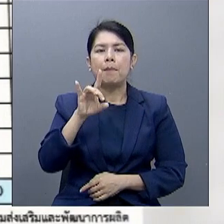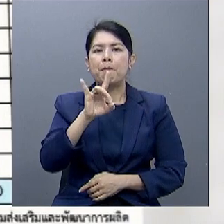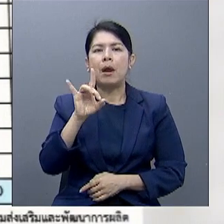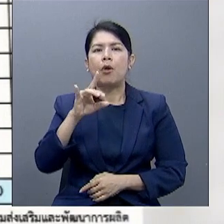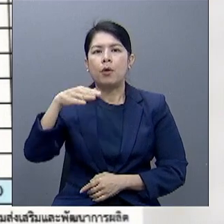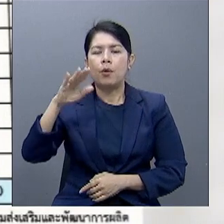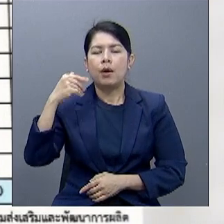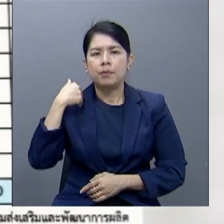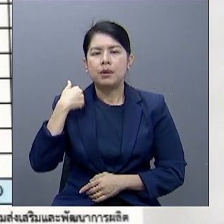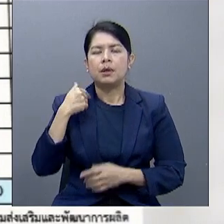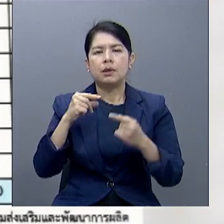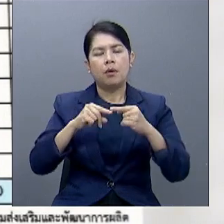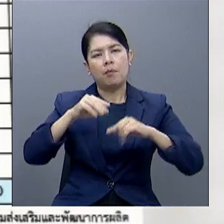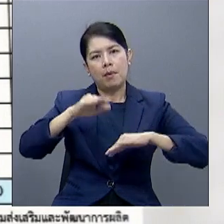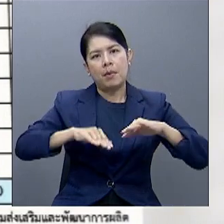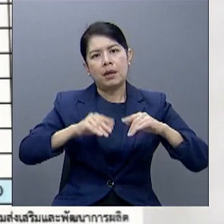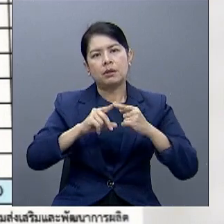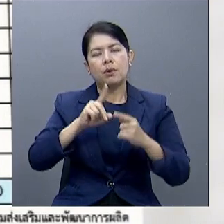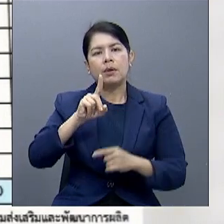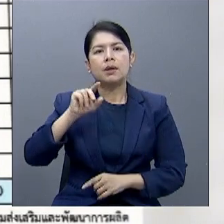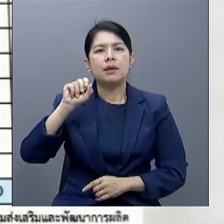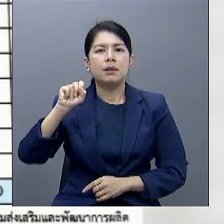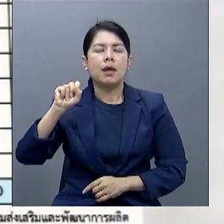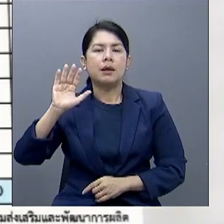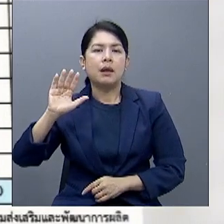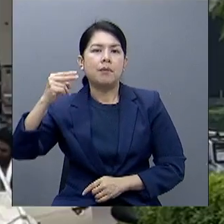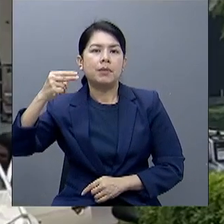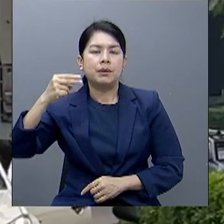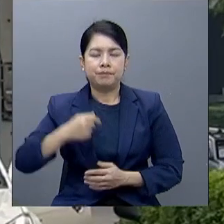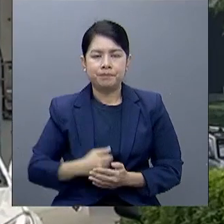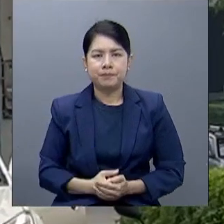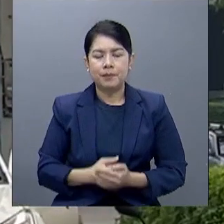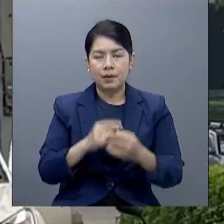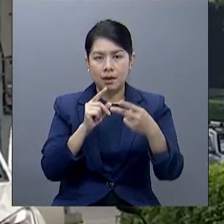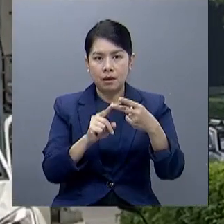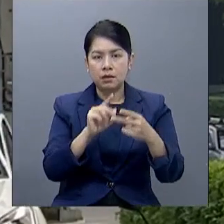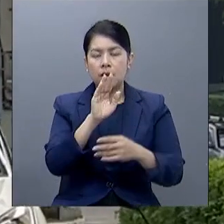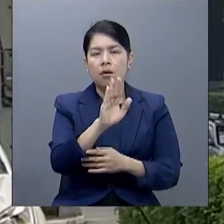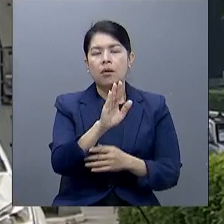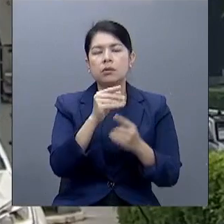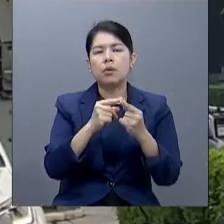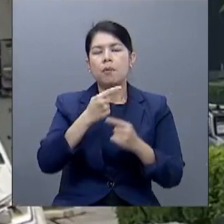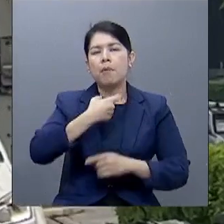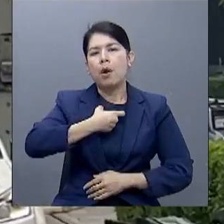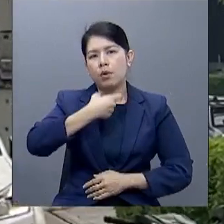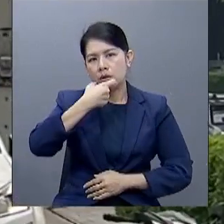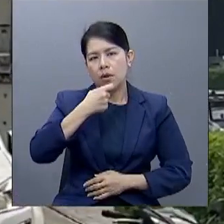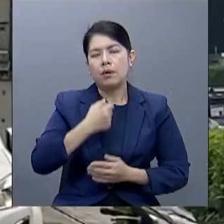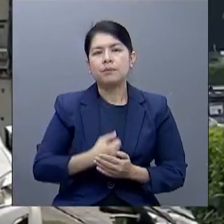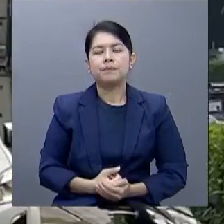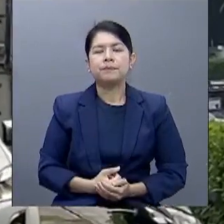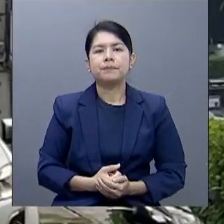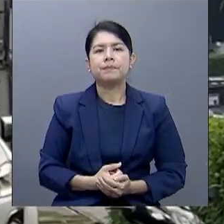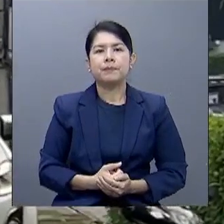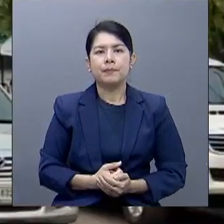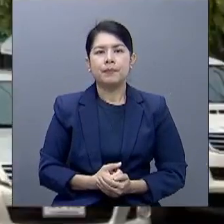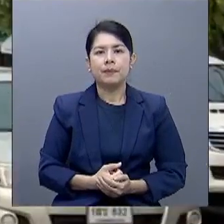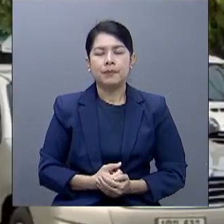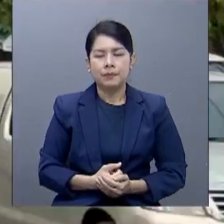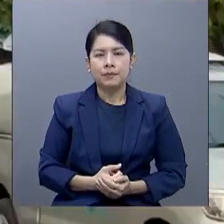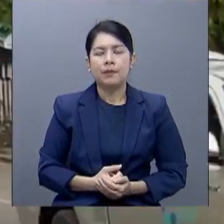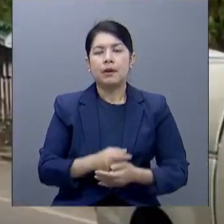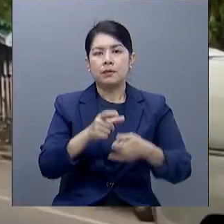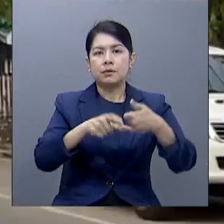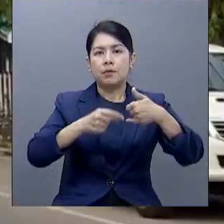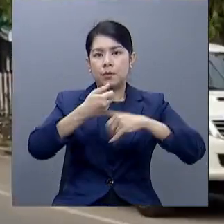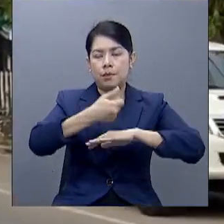คิดเป็นพื้นที่กว่า 150,000ไร่ส่วนที่จังหวัดแม่ฮ่องสรนะครับนายเชษฐาโมกสิรัตน์ผู้